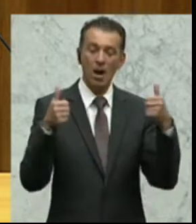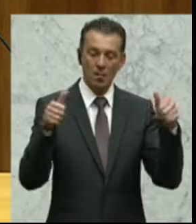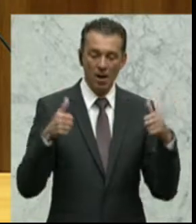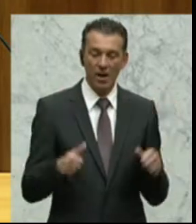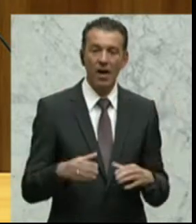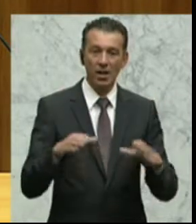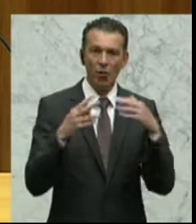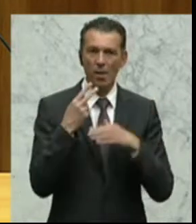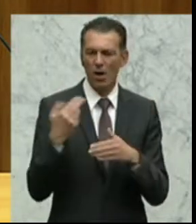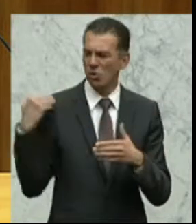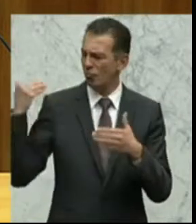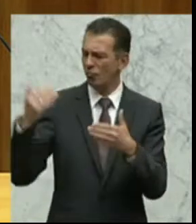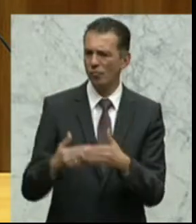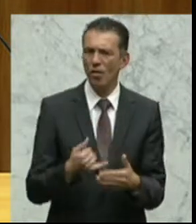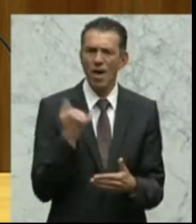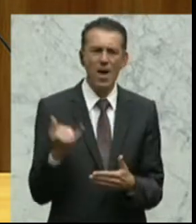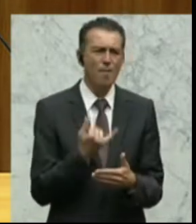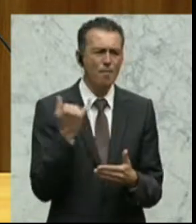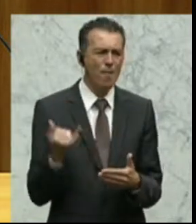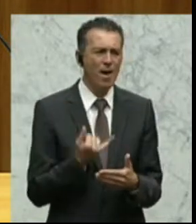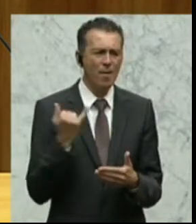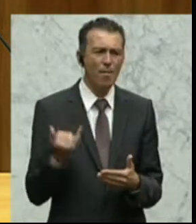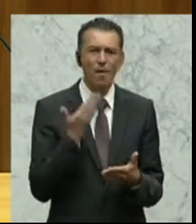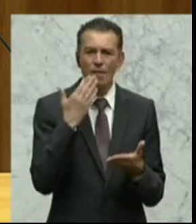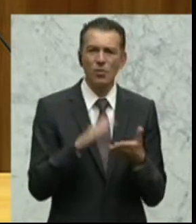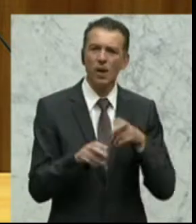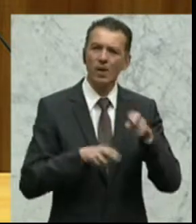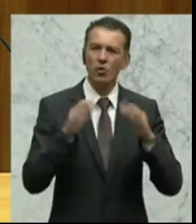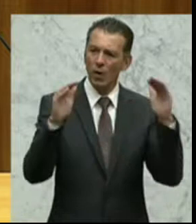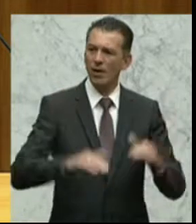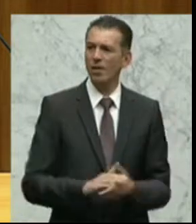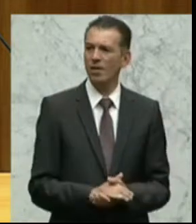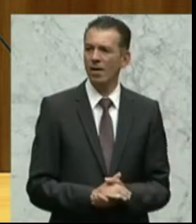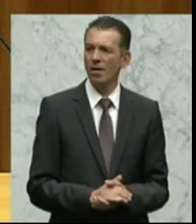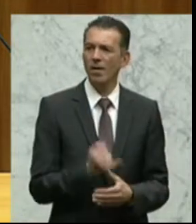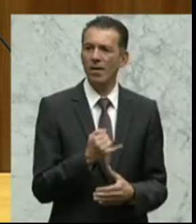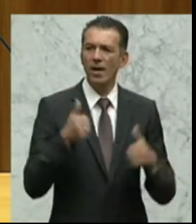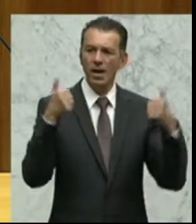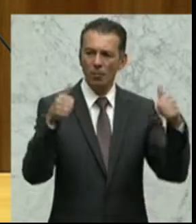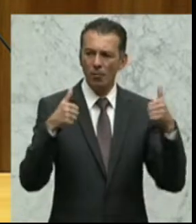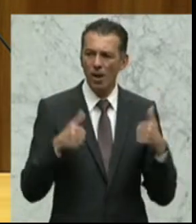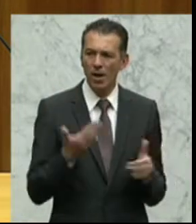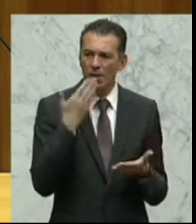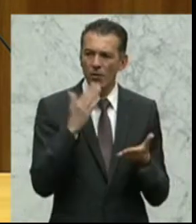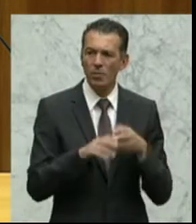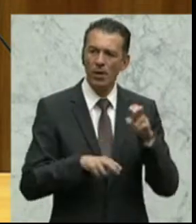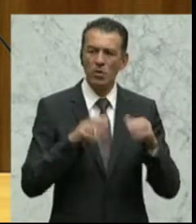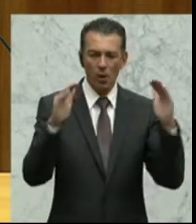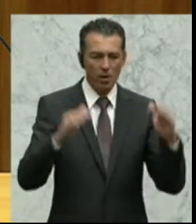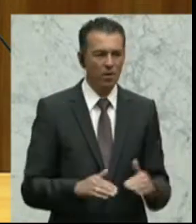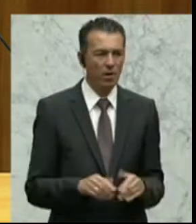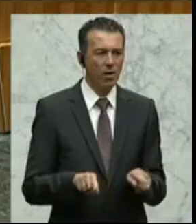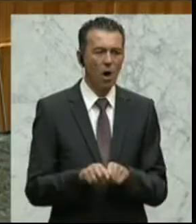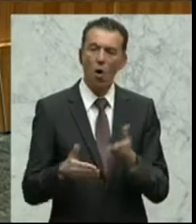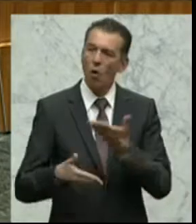Sie versprechen immer, immer, dass die Steuern gesenkt werden. Auf jedem einzelnen Wahlplakat. Sie haben auch versprochen, dass die Wirtschaft entfesselt